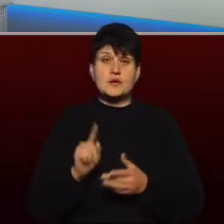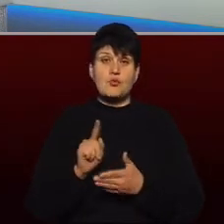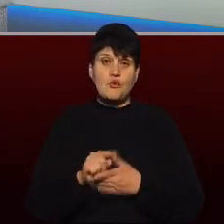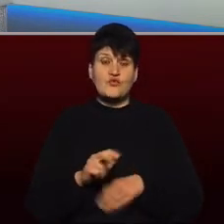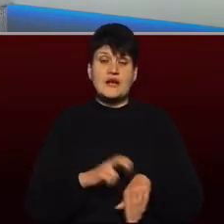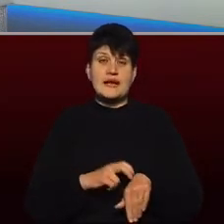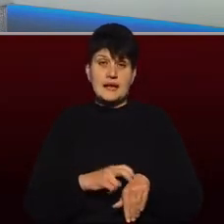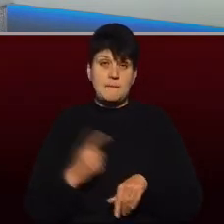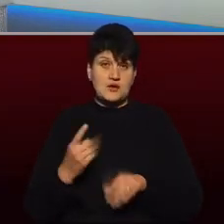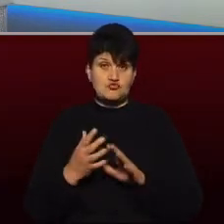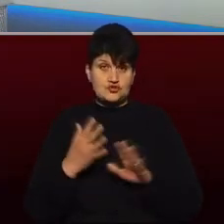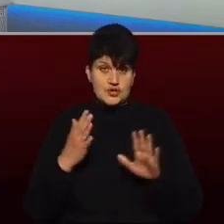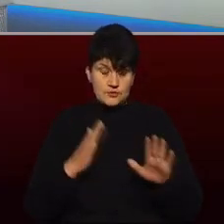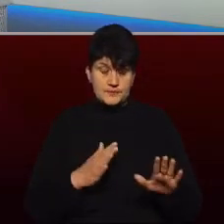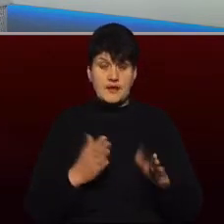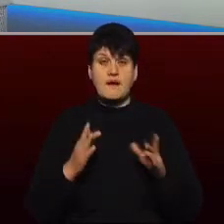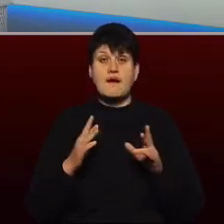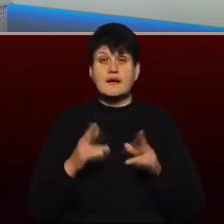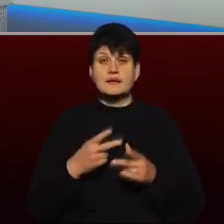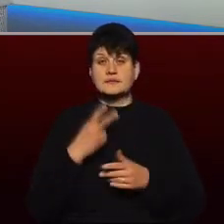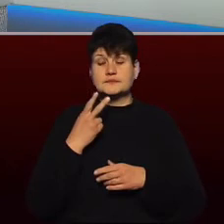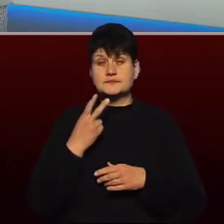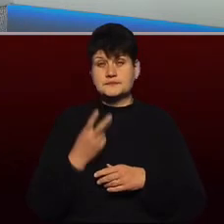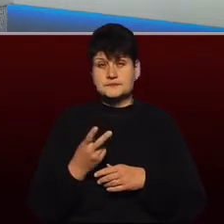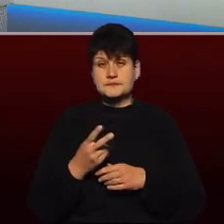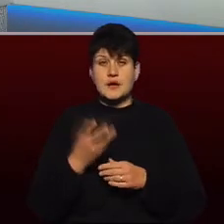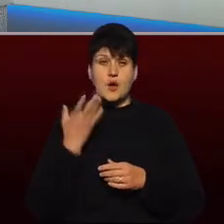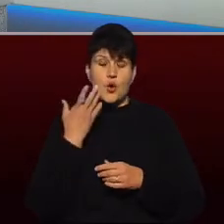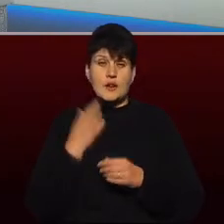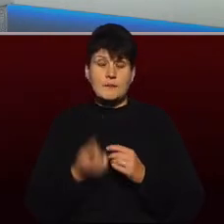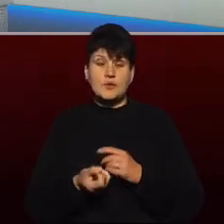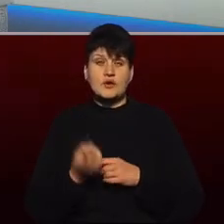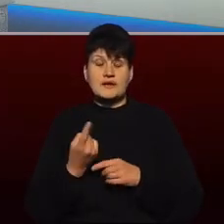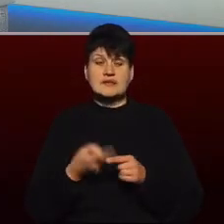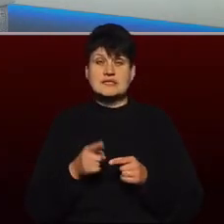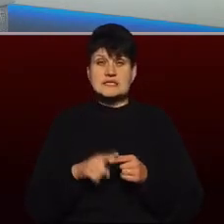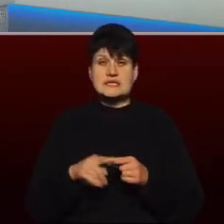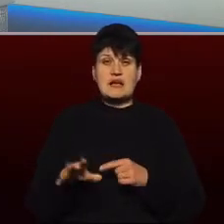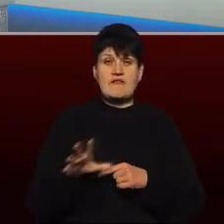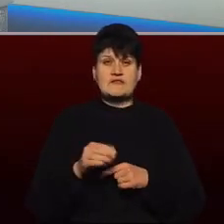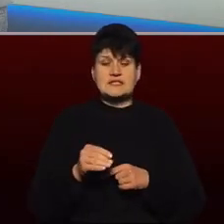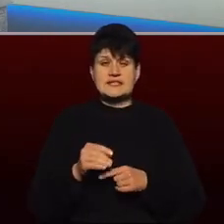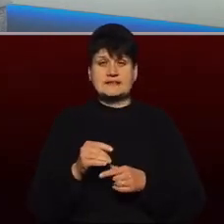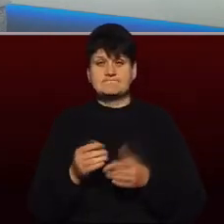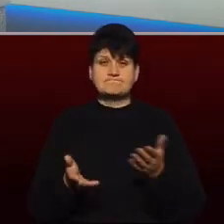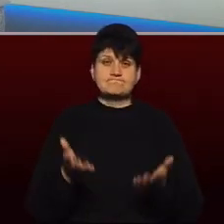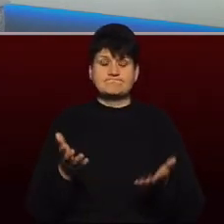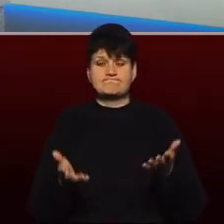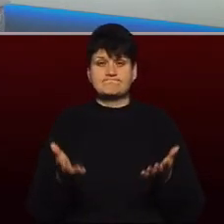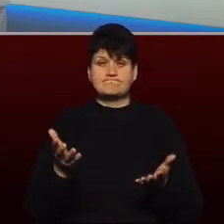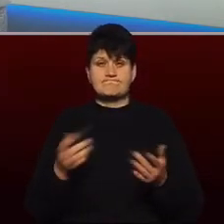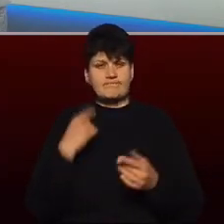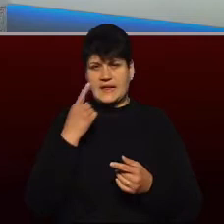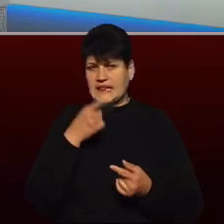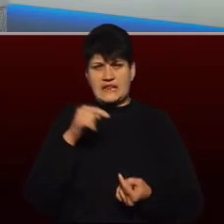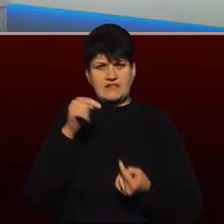чергу, але як він проявляється і коли проявиться, це все відносно і дуже індивідуально.